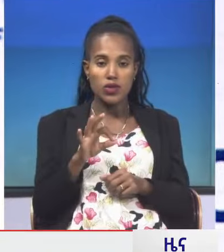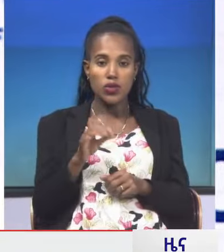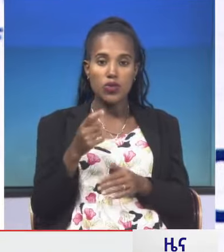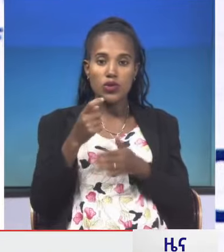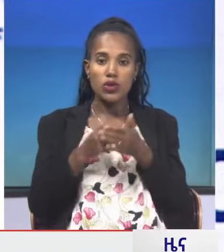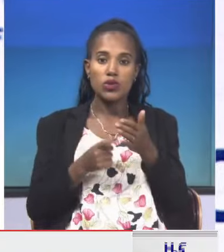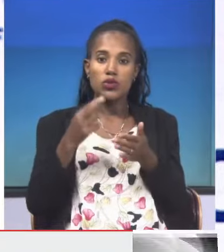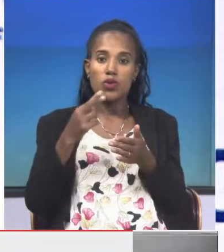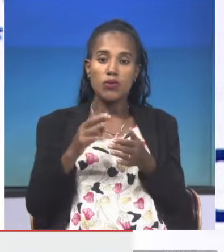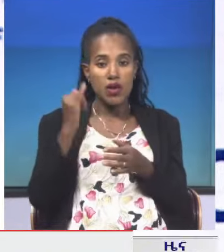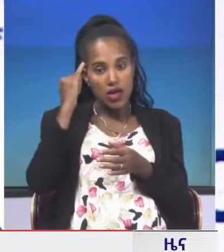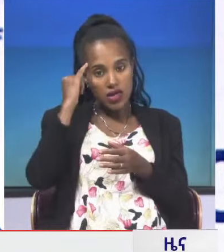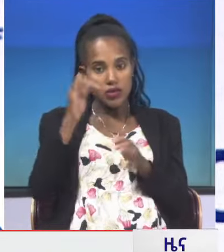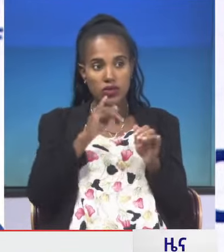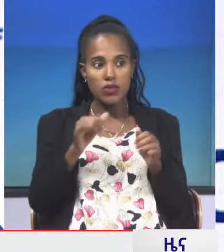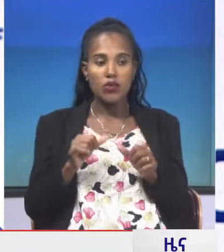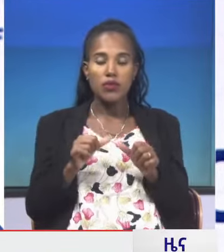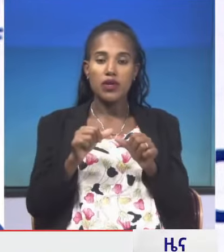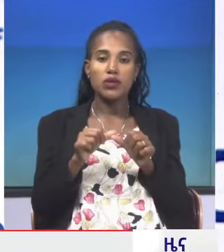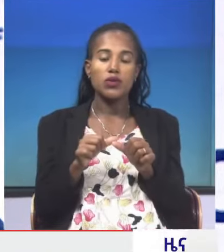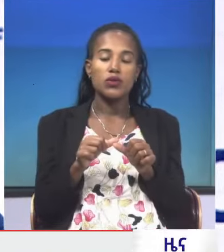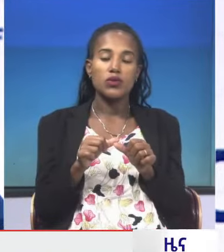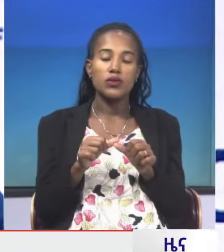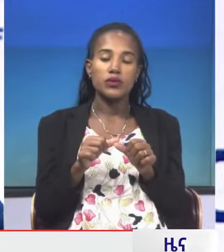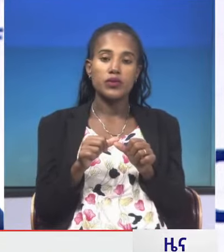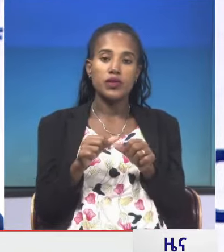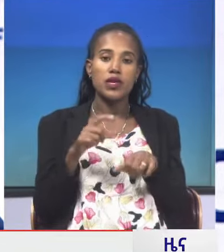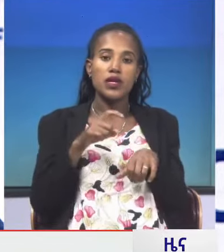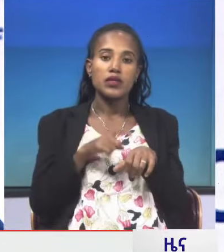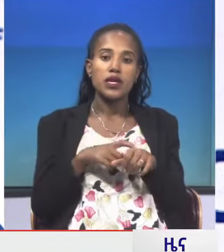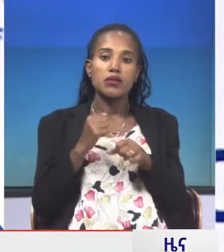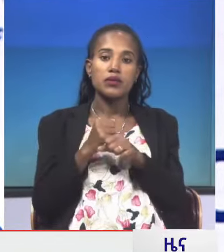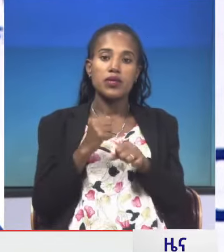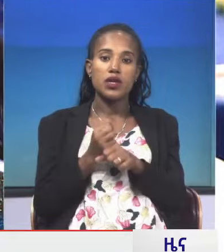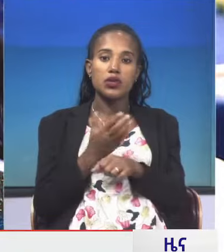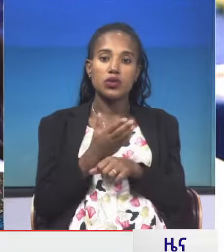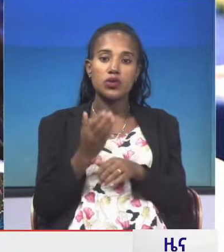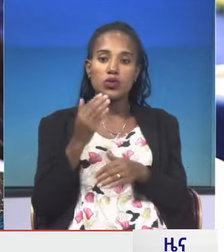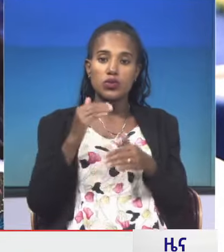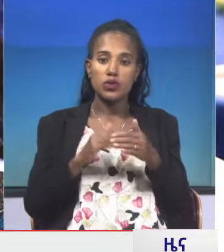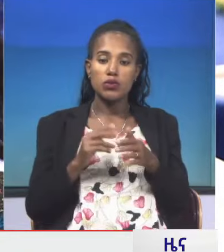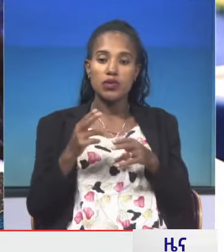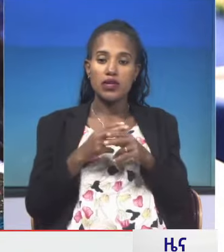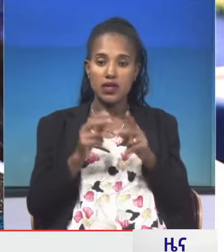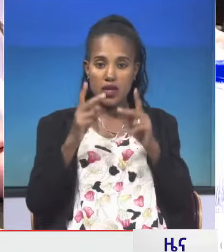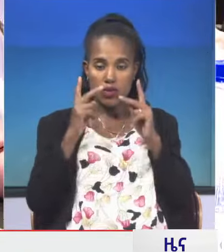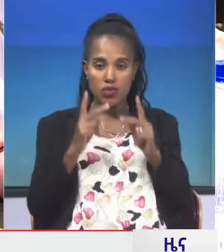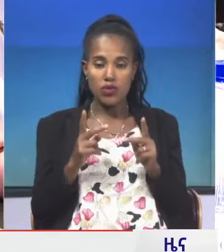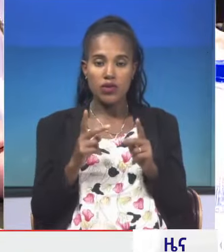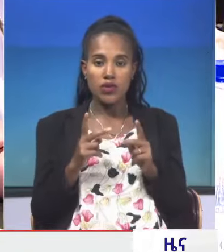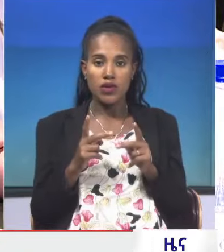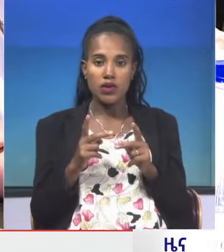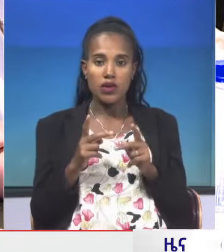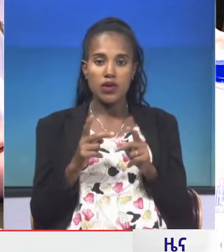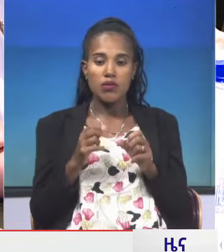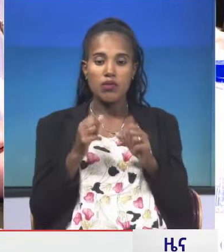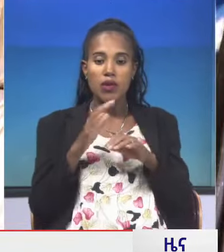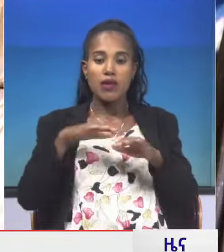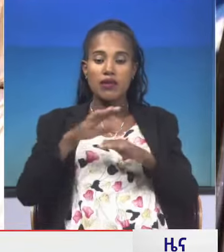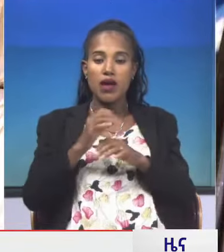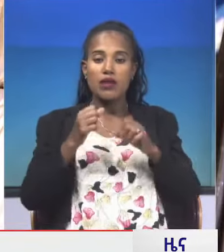ውጤቶች ወይ ደግሞ ምክረ ሀሳቦች ደግሞ በሚቀጥለው ጊዜያት በምንሰራቸው ስራዎች ውስጥ በእጥረት የታዩትን በይበልጥ